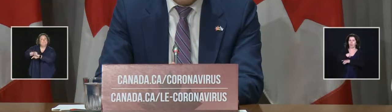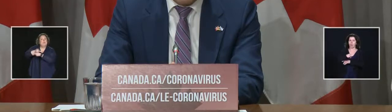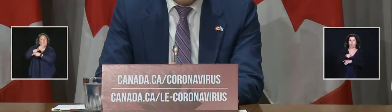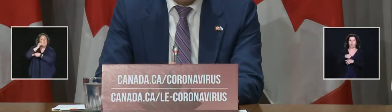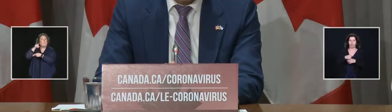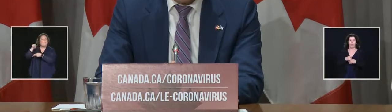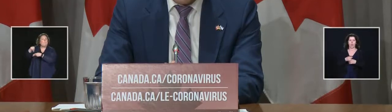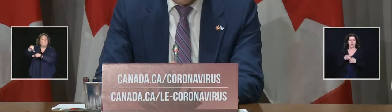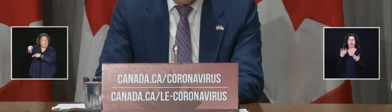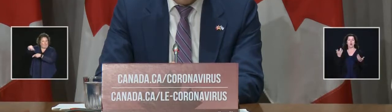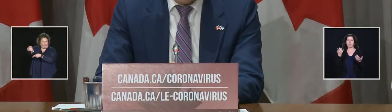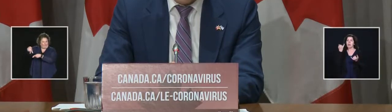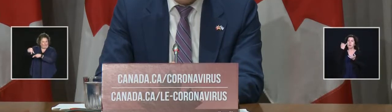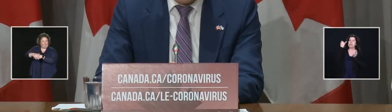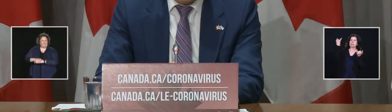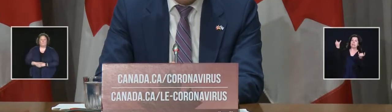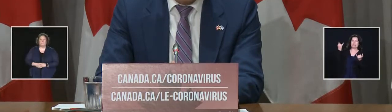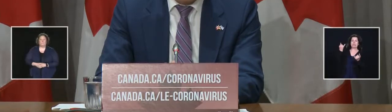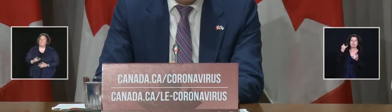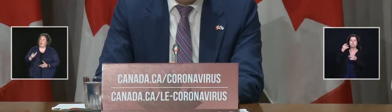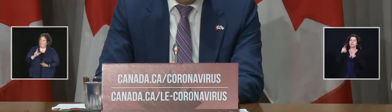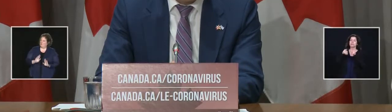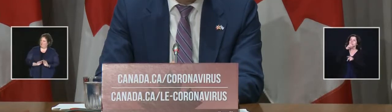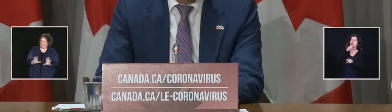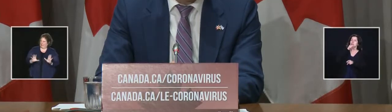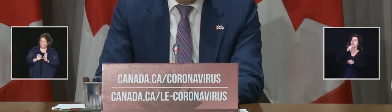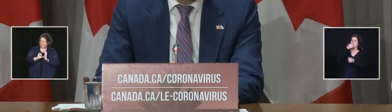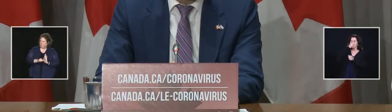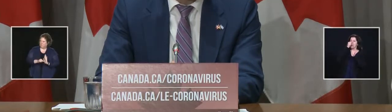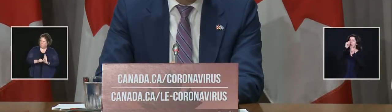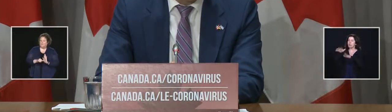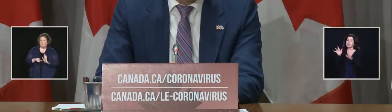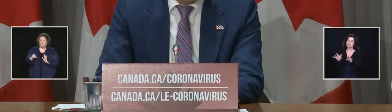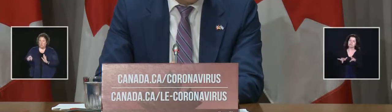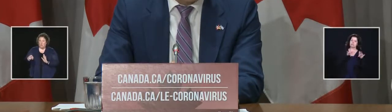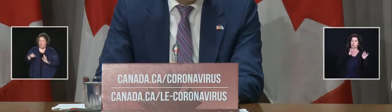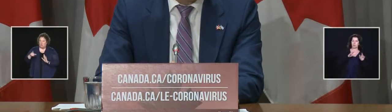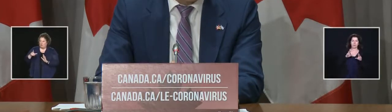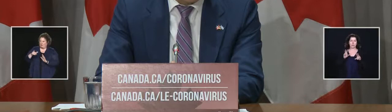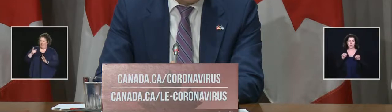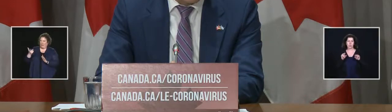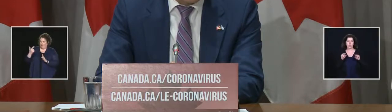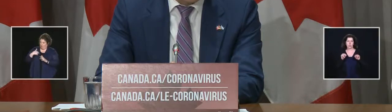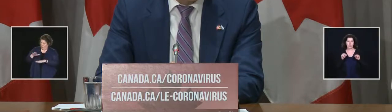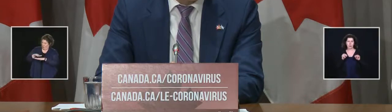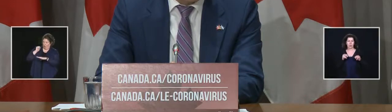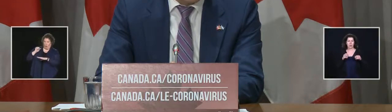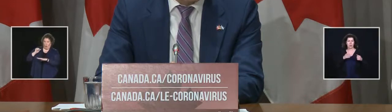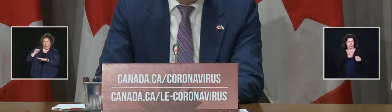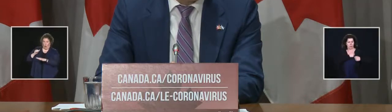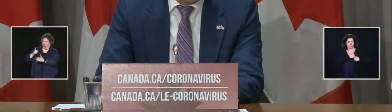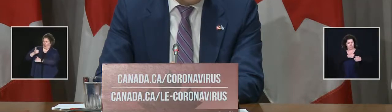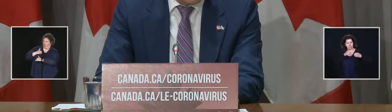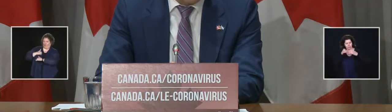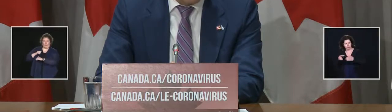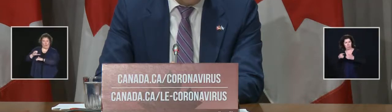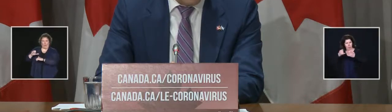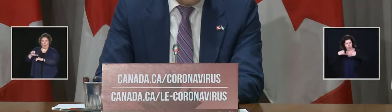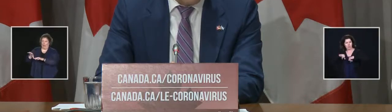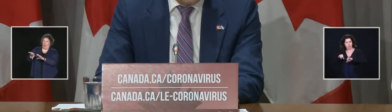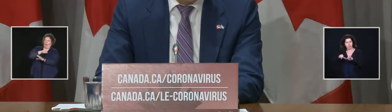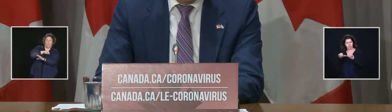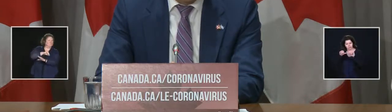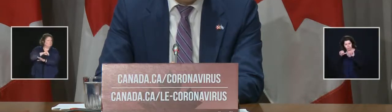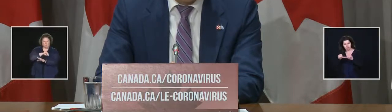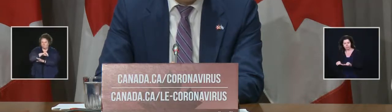au Québec. Les Forces armées canadiennes vont continuer d'être présentes tant que leur travail sera nécessaire au Québec ou ailleurs au